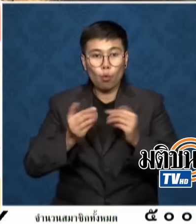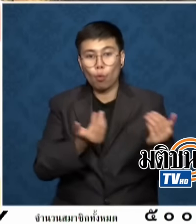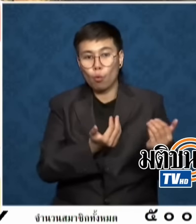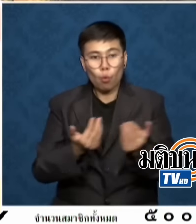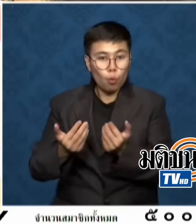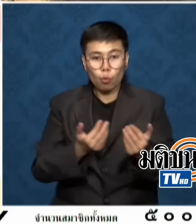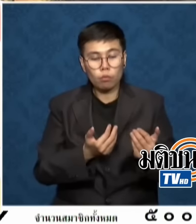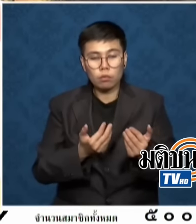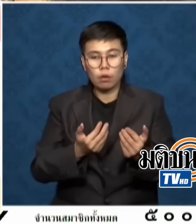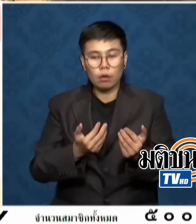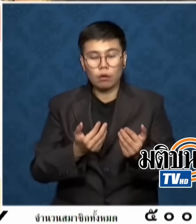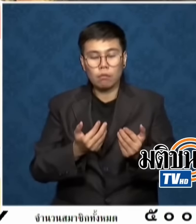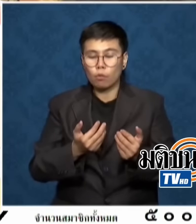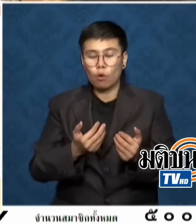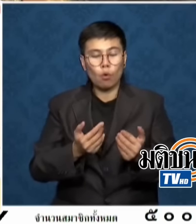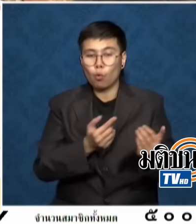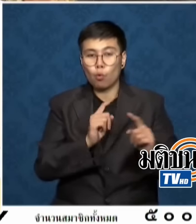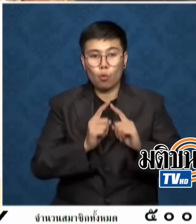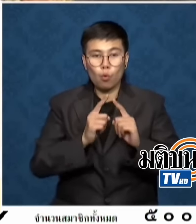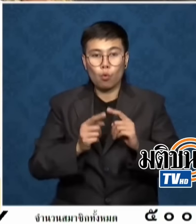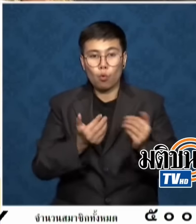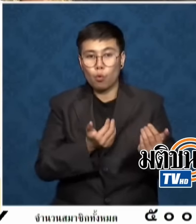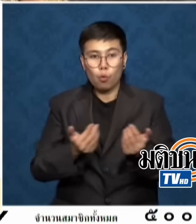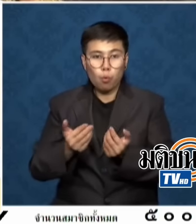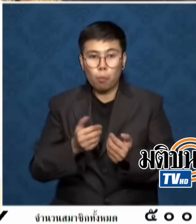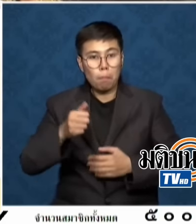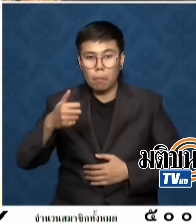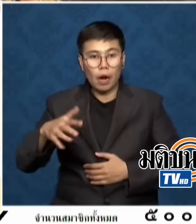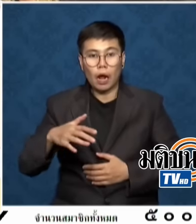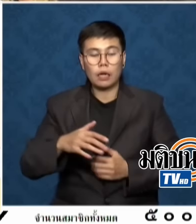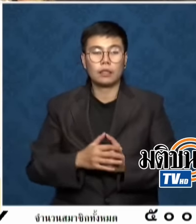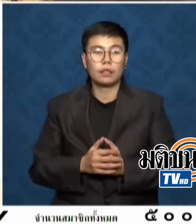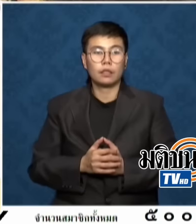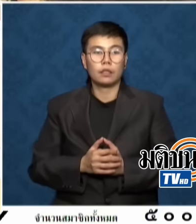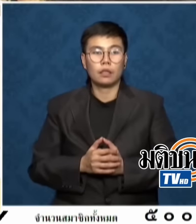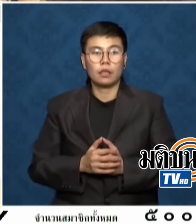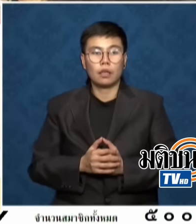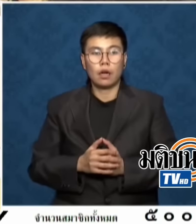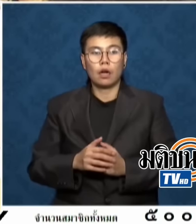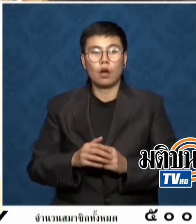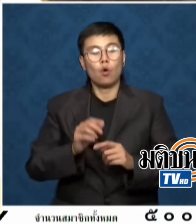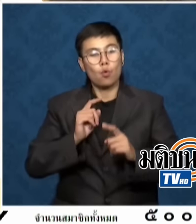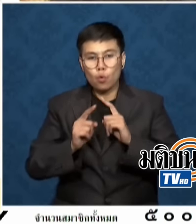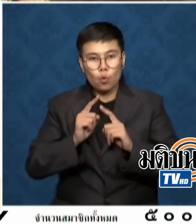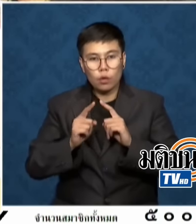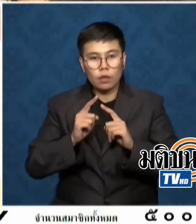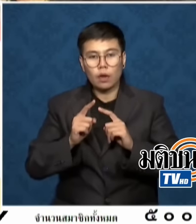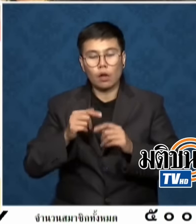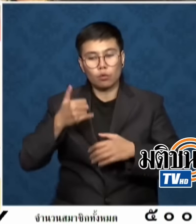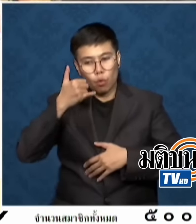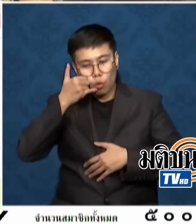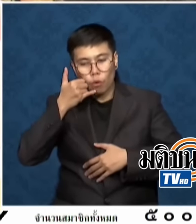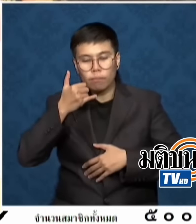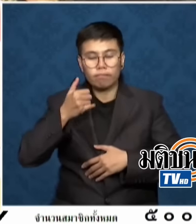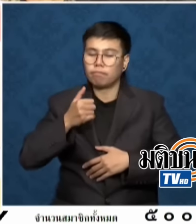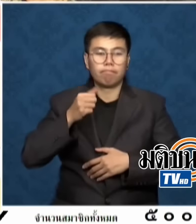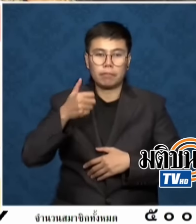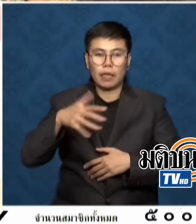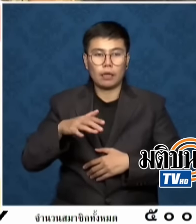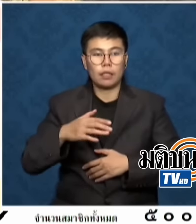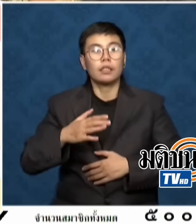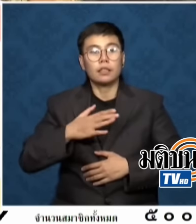ได้สามารถที่จะ not be able to contact กับเขาได้นะคะและในฐานะ